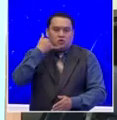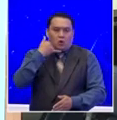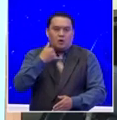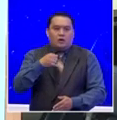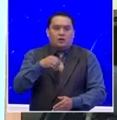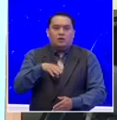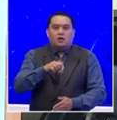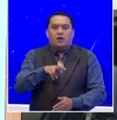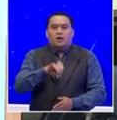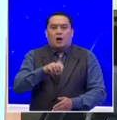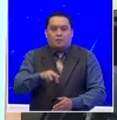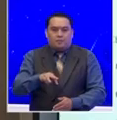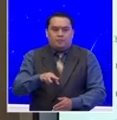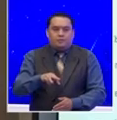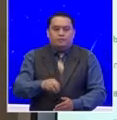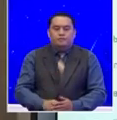приложение Telegram.